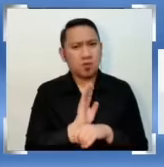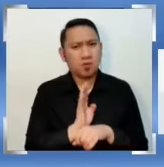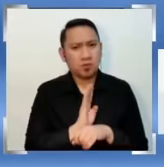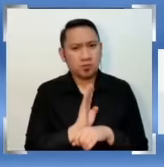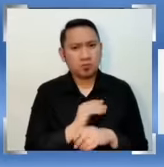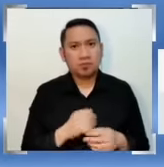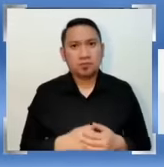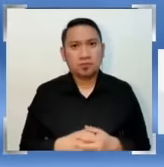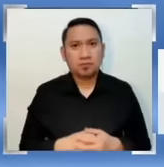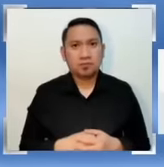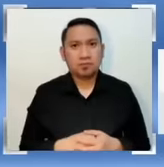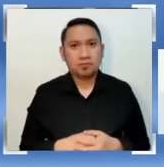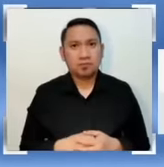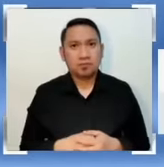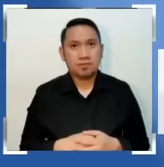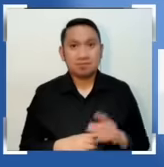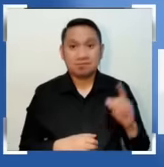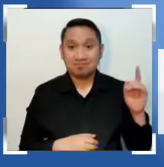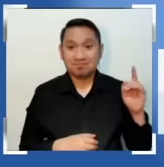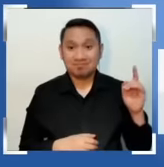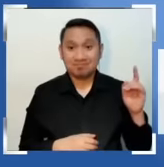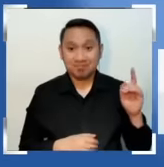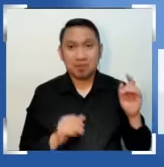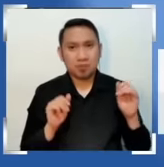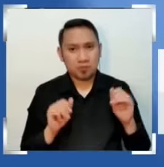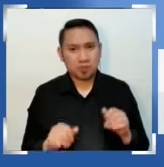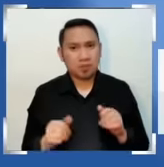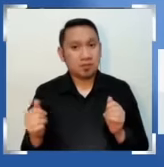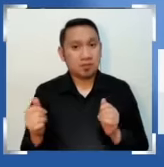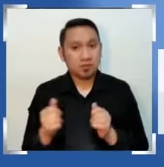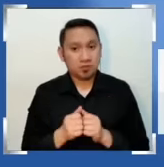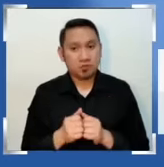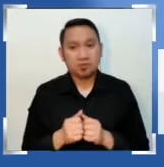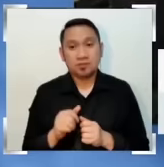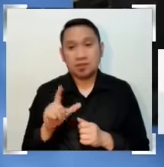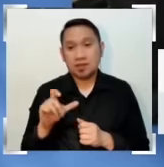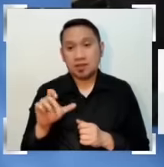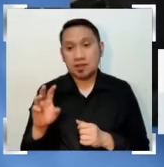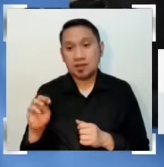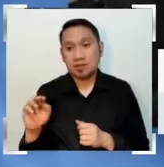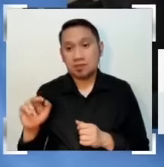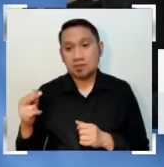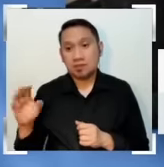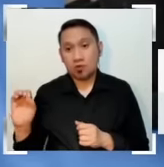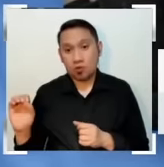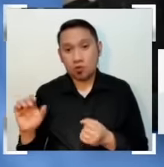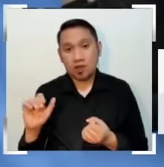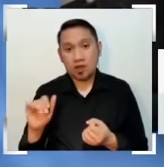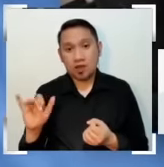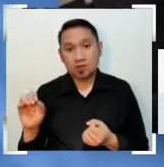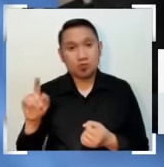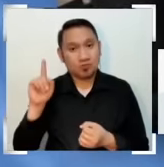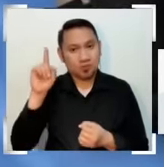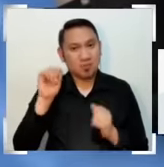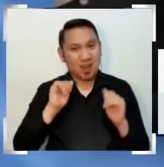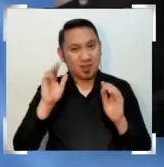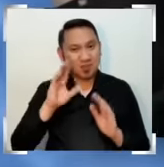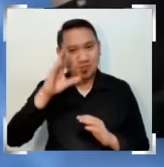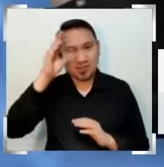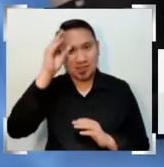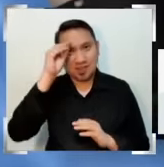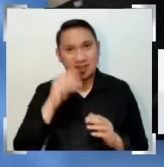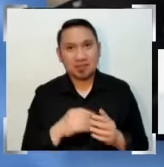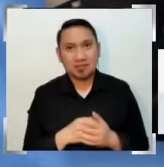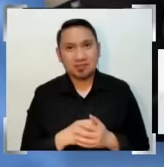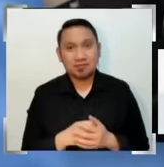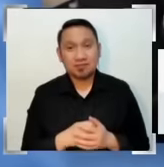Reader's Viewpoint, kung saan posible niya makasama si Lee Min Ho at Ang Yo Sop, ayon sa ilang ulat. Kinumpirma rin ng